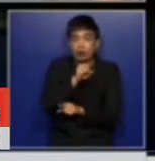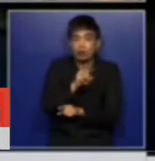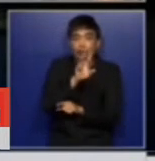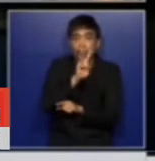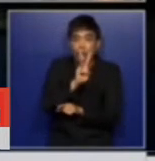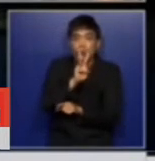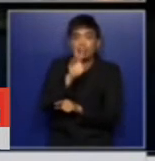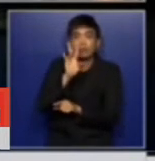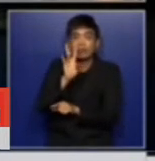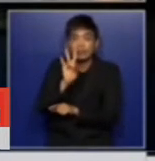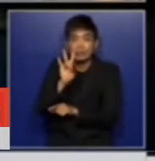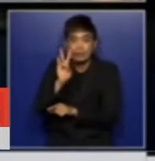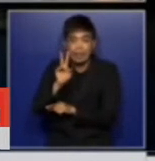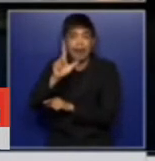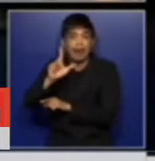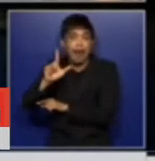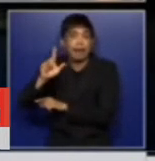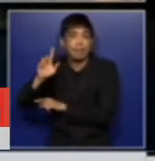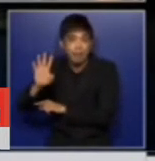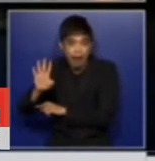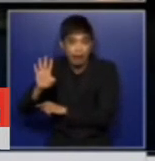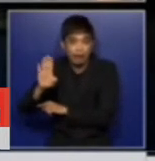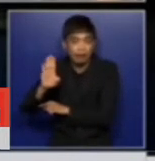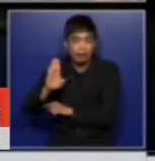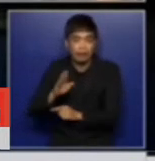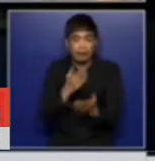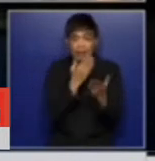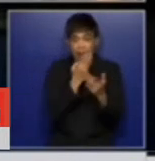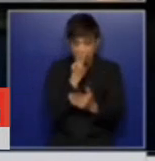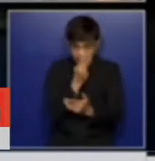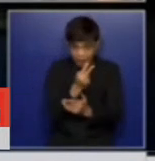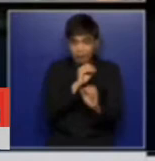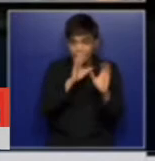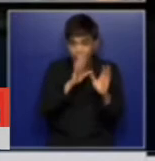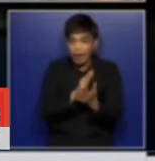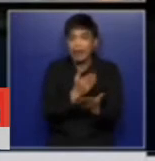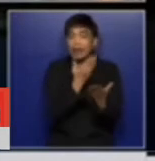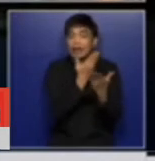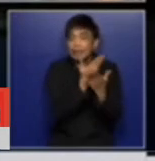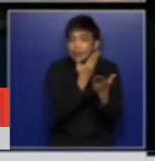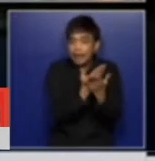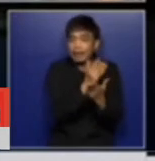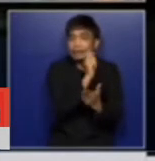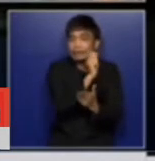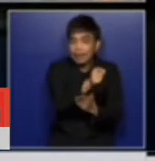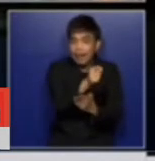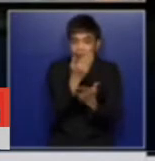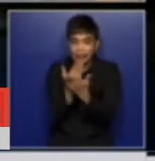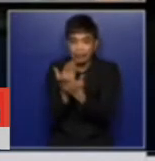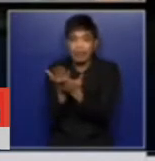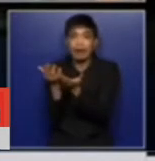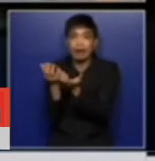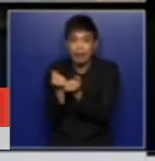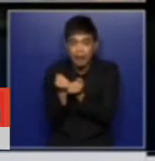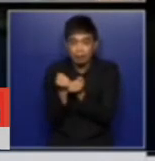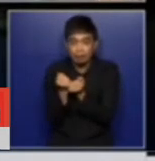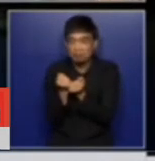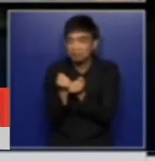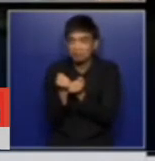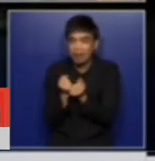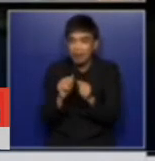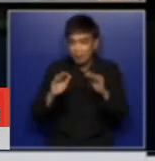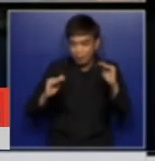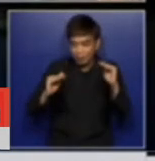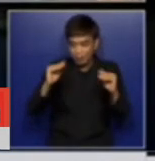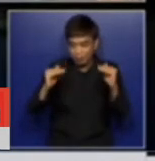2.677 ล้านล้านบาทเห็นไหมครับรายจ่ายกับรายได้มันใกล้เคียงกันแล้วยังมีความไม่แน่นอนด้วย